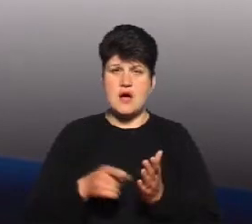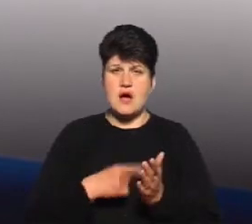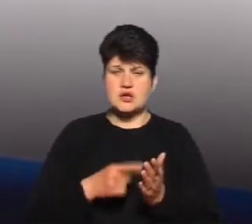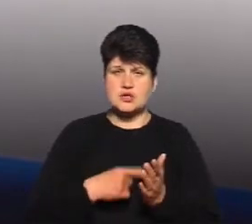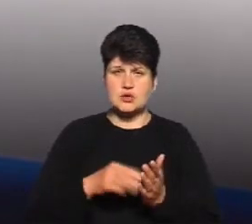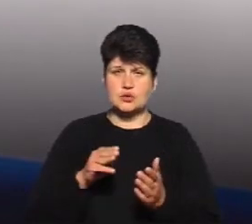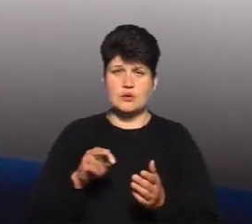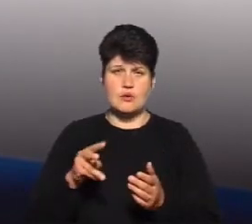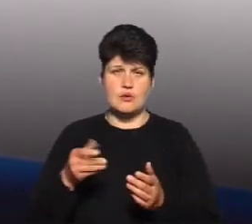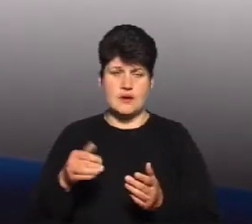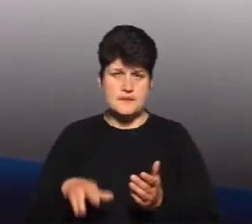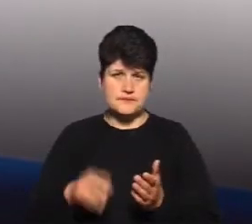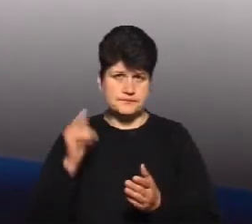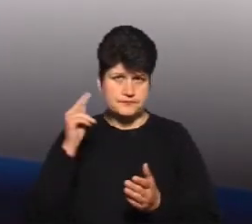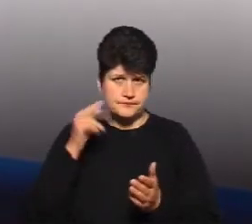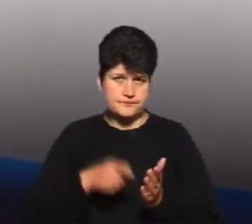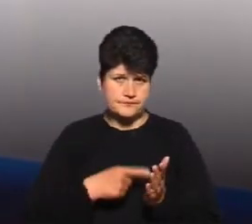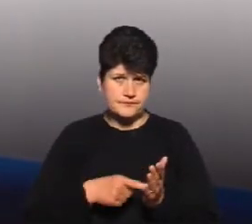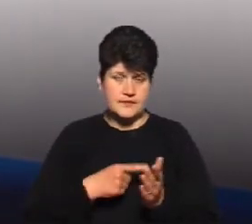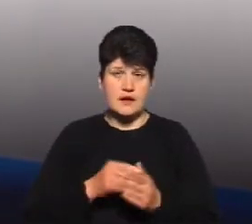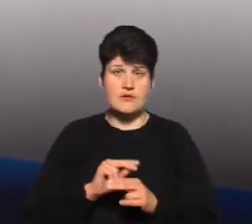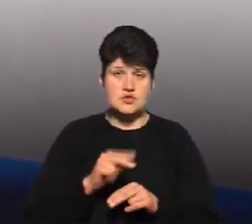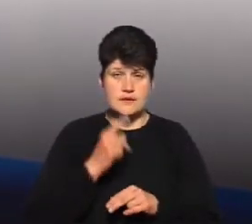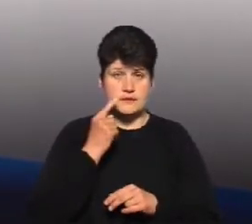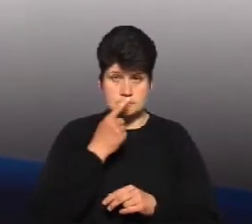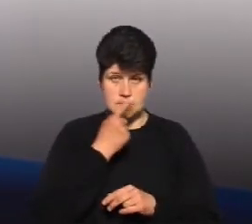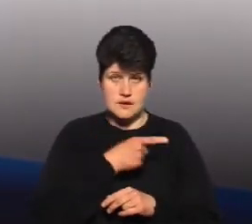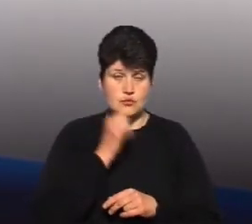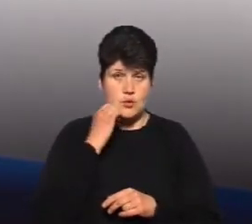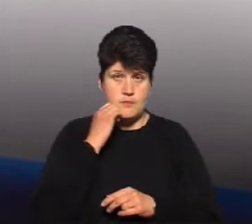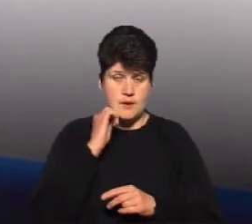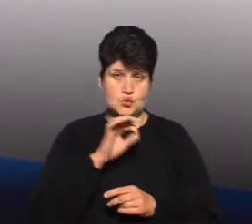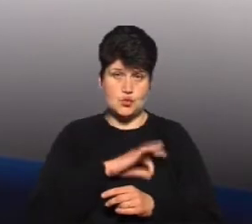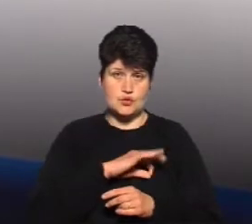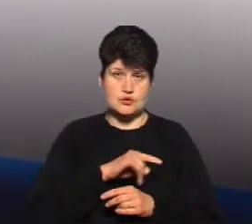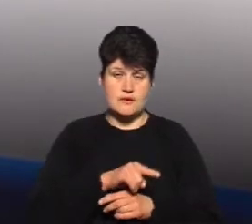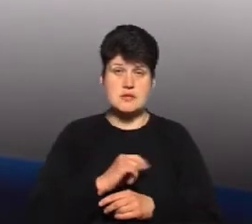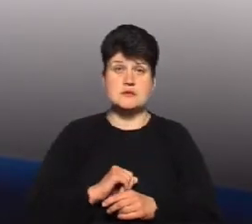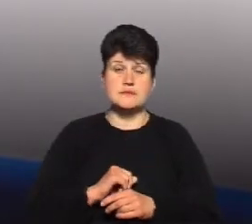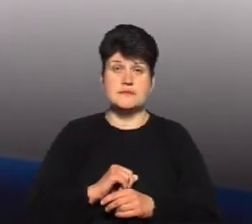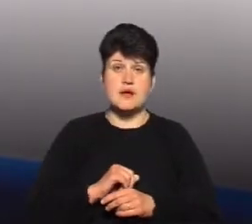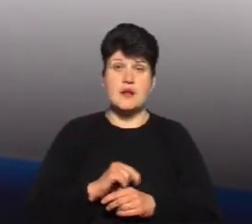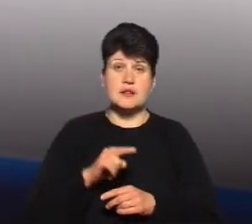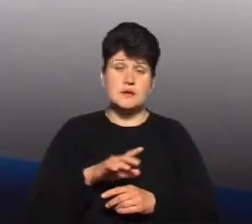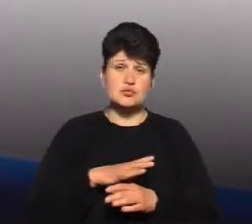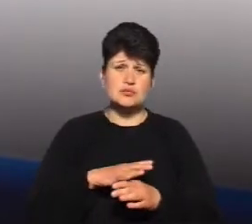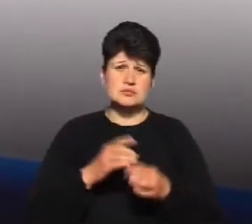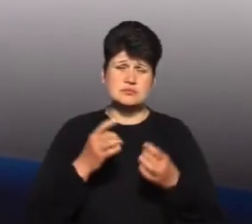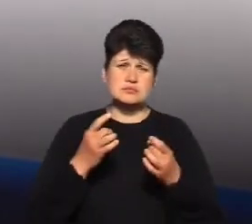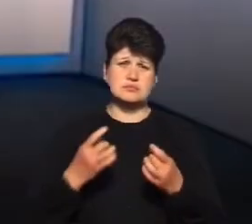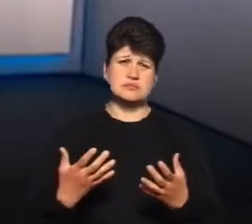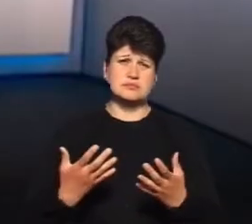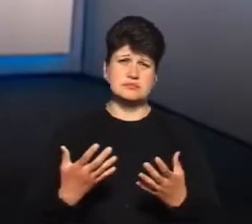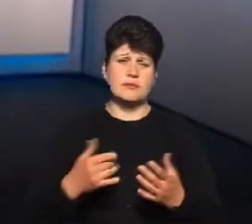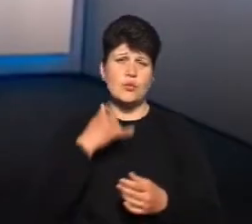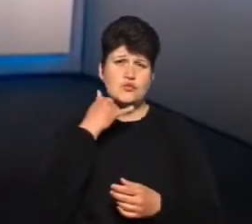цікава. Я просто нещодавно вчив бабцю користуватися смартфоном, так з'явився на неї такий телефон. Але там було дуже банально, як